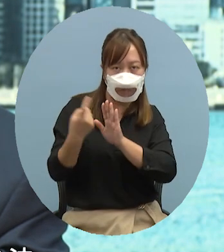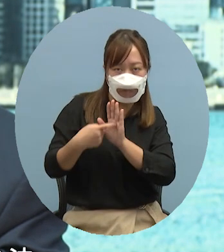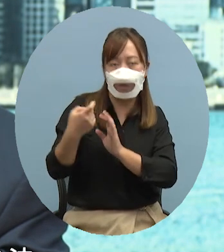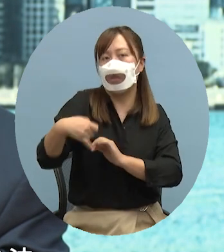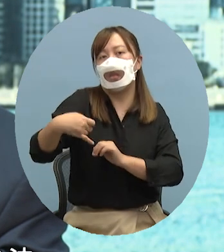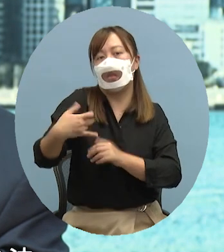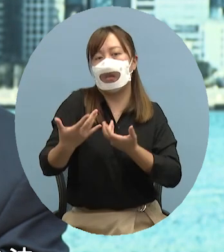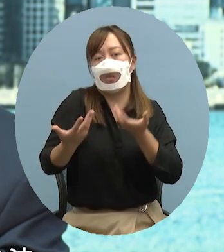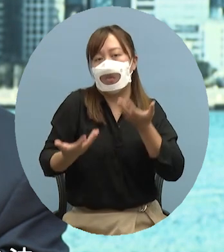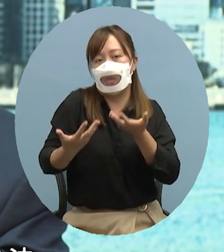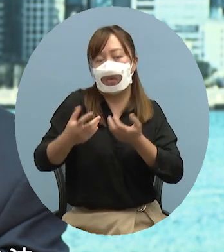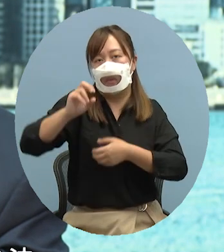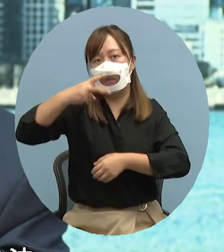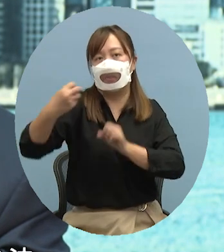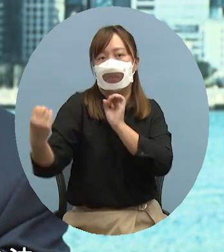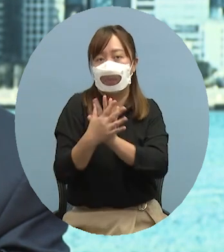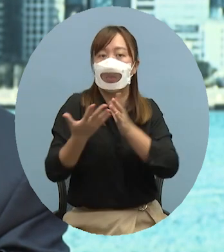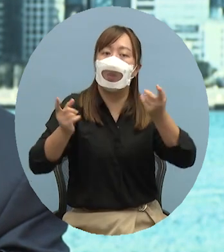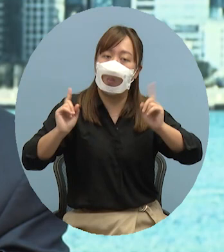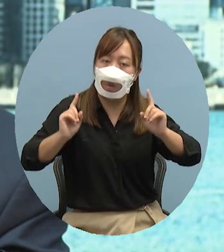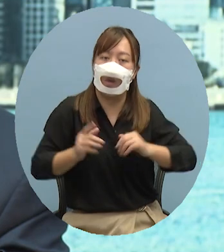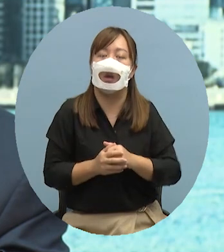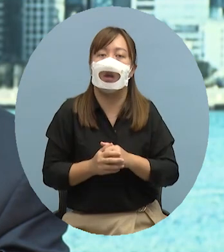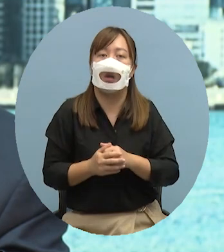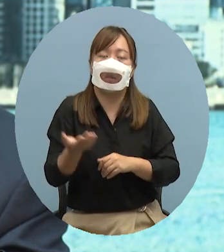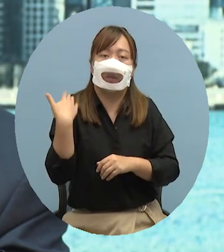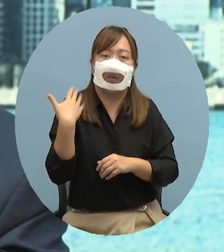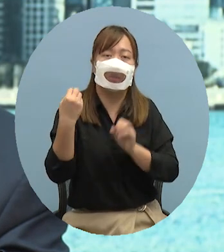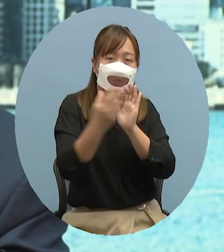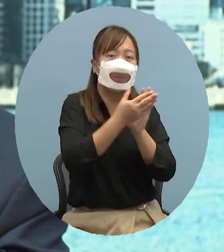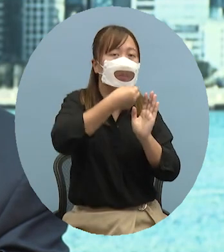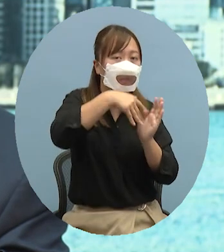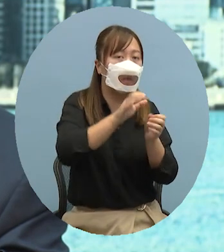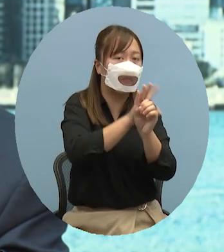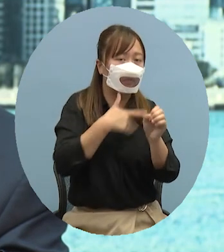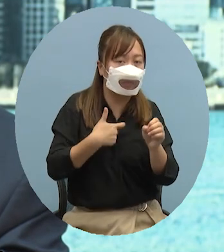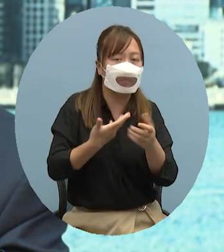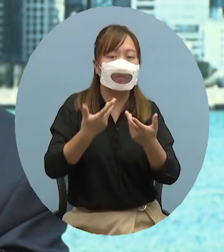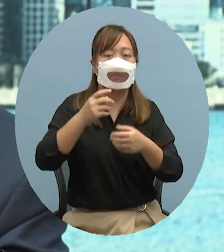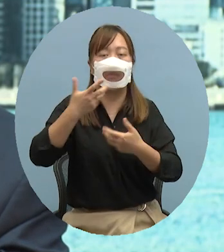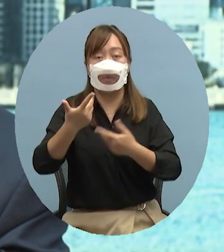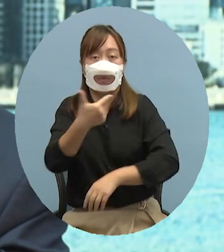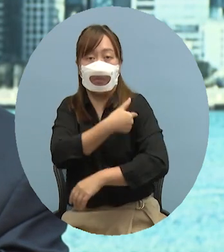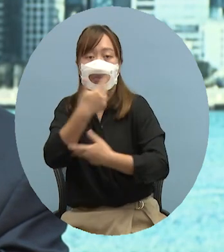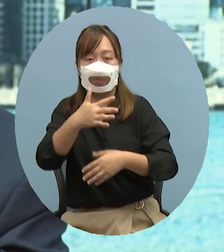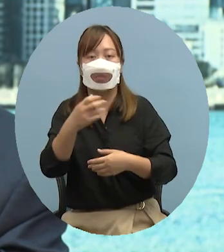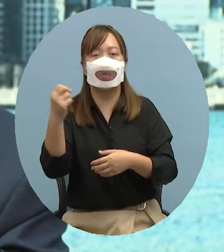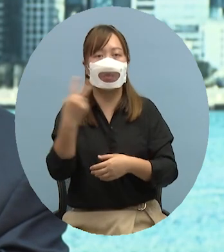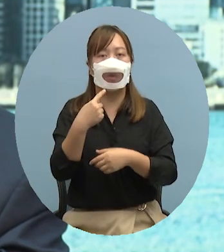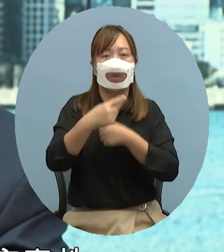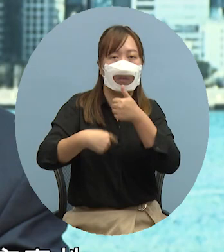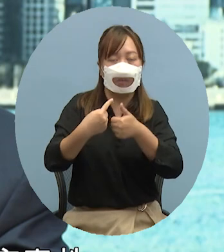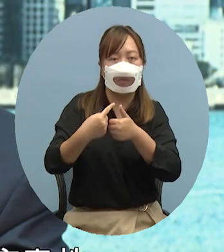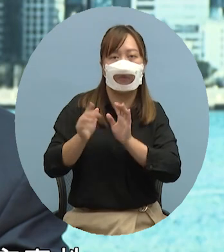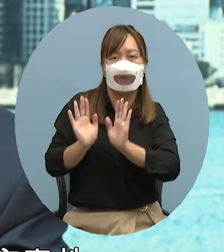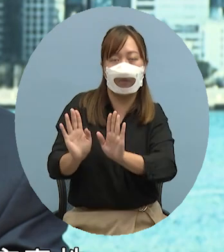啦，會有機會出現第二次感染啦，或者係先前感染咗，或者接種咗疫苗之後出現嘅抵抗力咧，